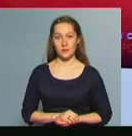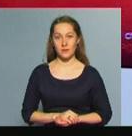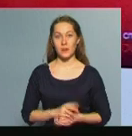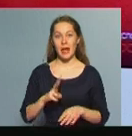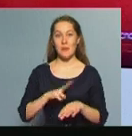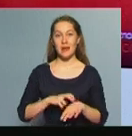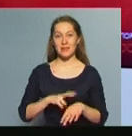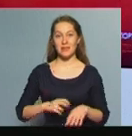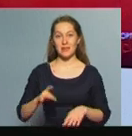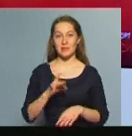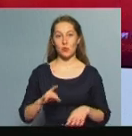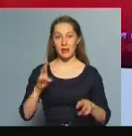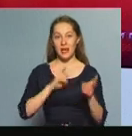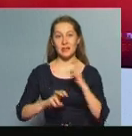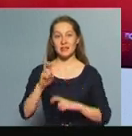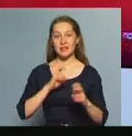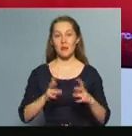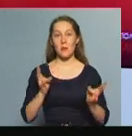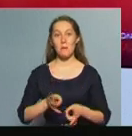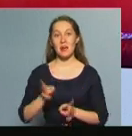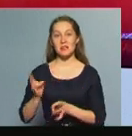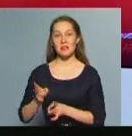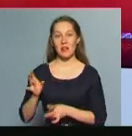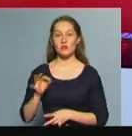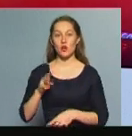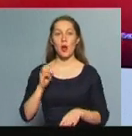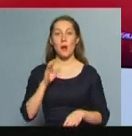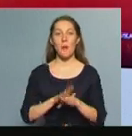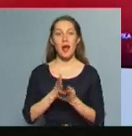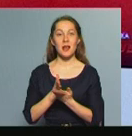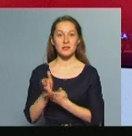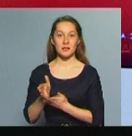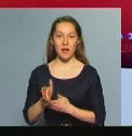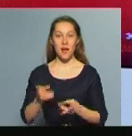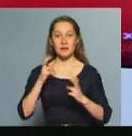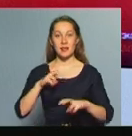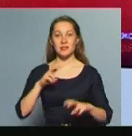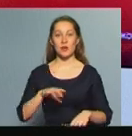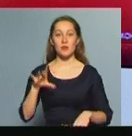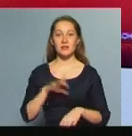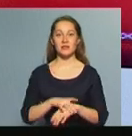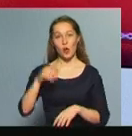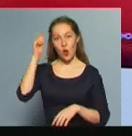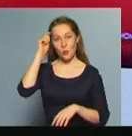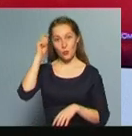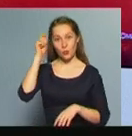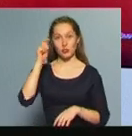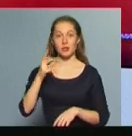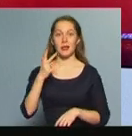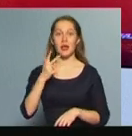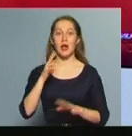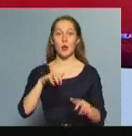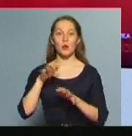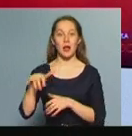Полицейские республики разыскивают пострадавших от действия жителей Ивановской области. Следствие установило, мужчина причастен к 32 фактам краж